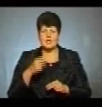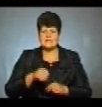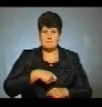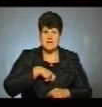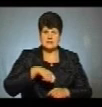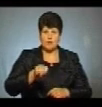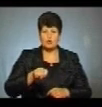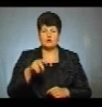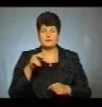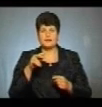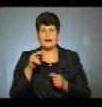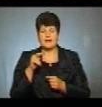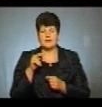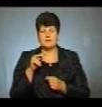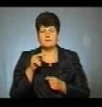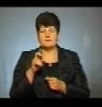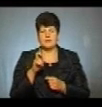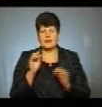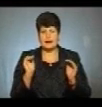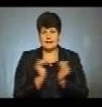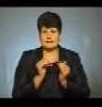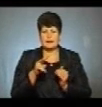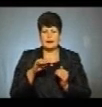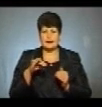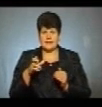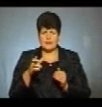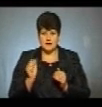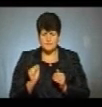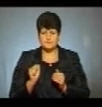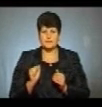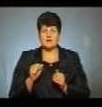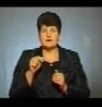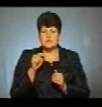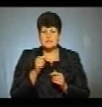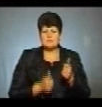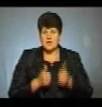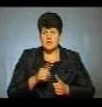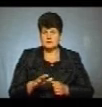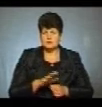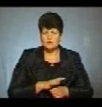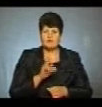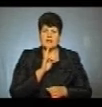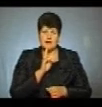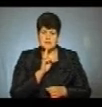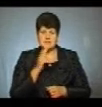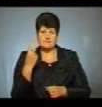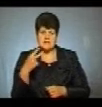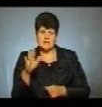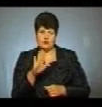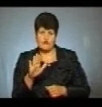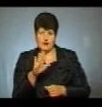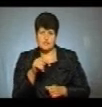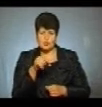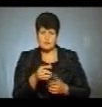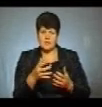«Літл Ліга». Про це повідомив директор Малої бейсбольної ліги України Василь Тараско. Змагання тривали у Кременці з 20 вересня. У них